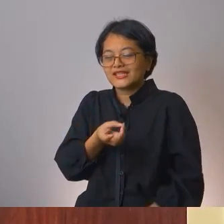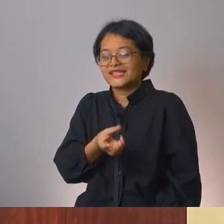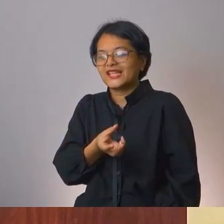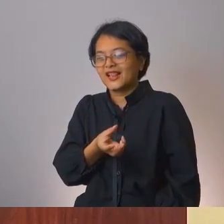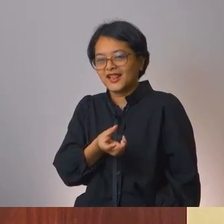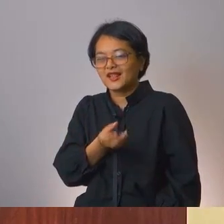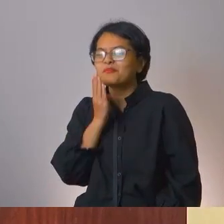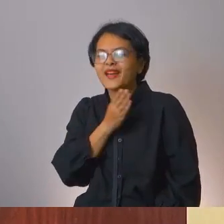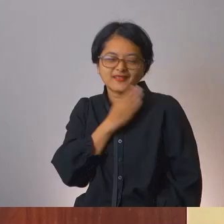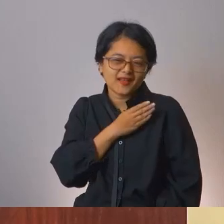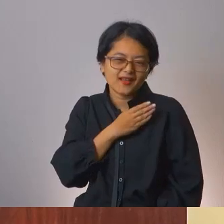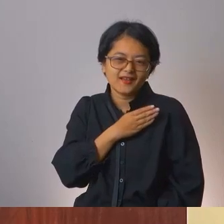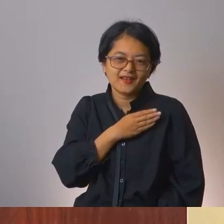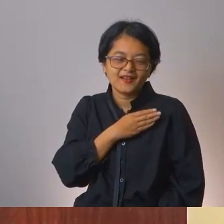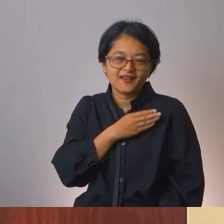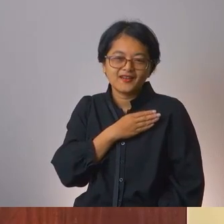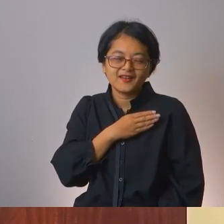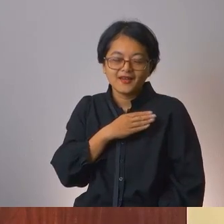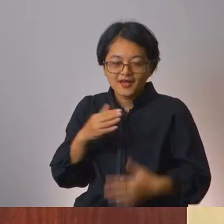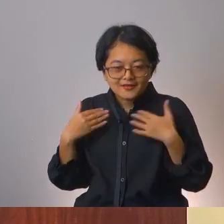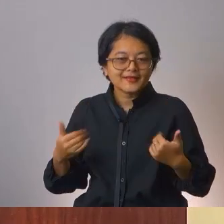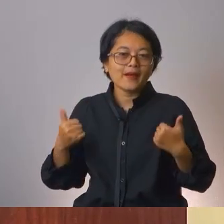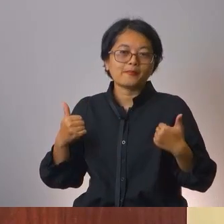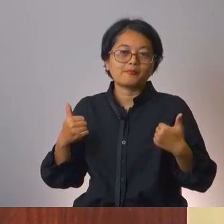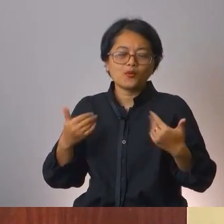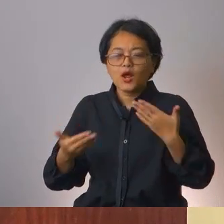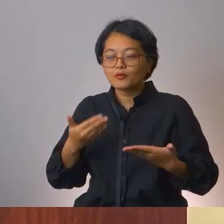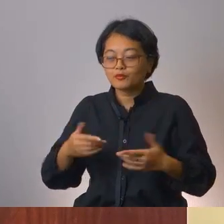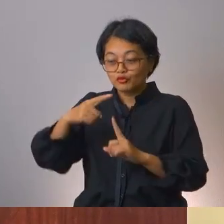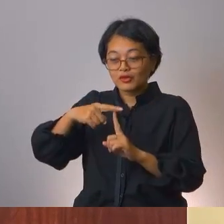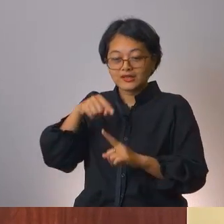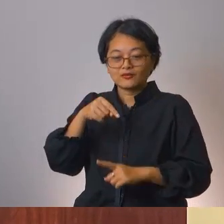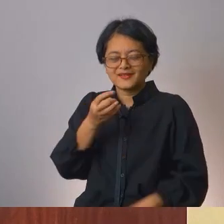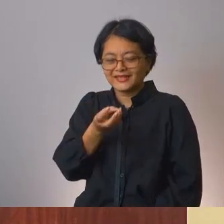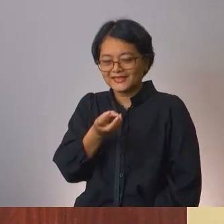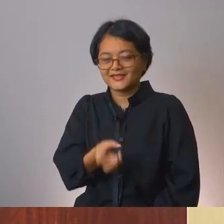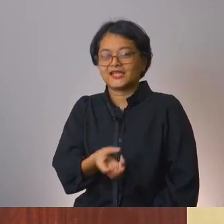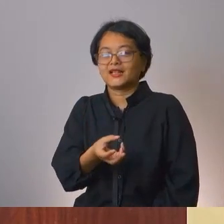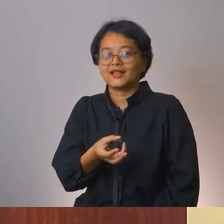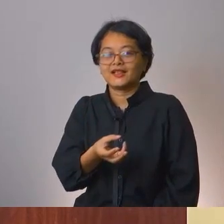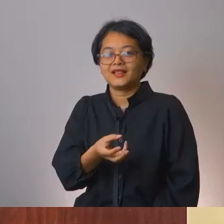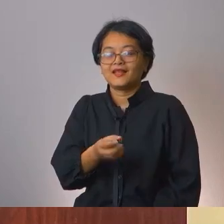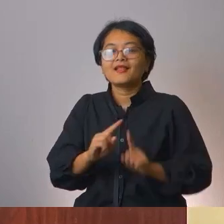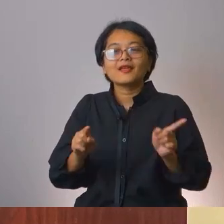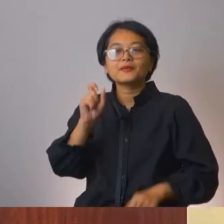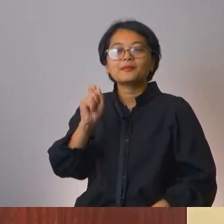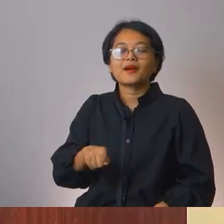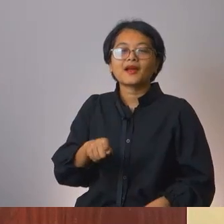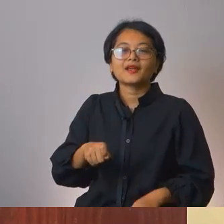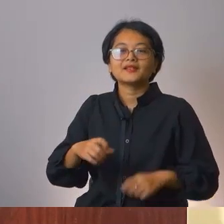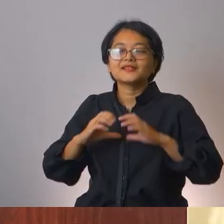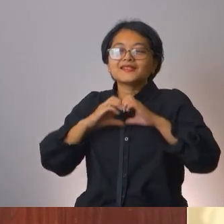berarti tetap melakukan tugas-tugas yang nampaknya kecil dengan cinta dan tanggung jawab yang besar.